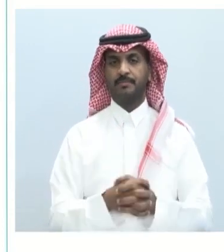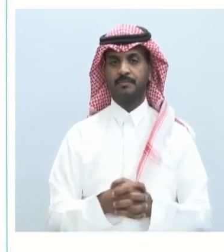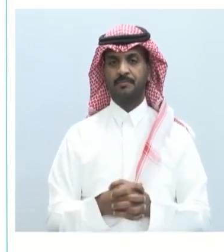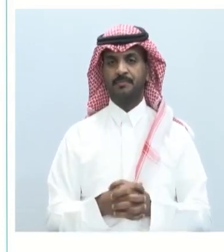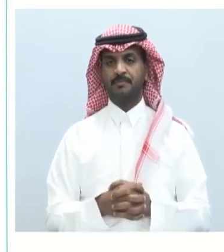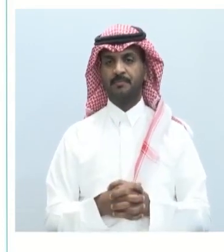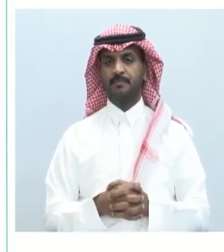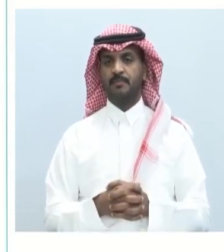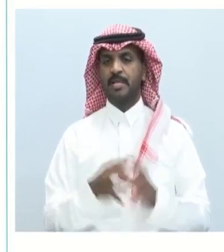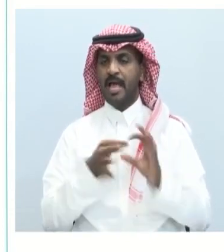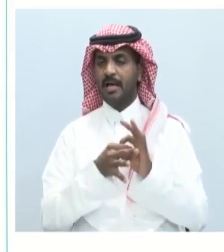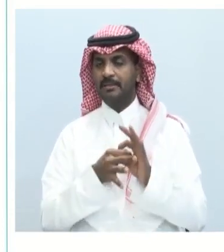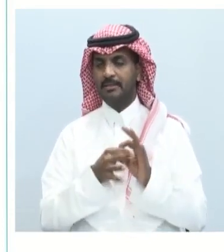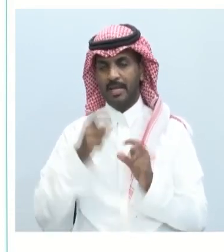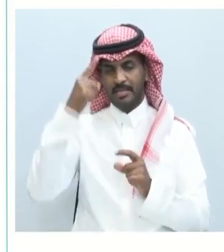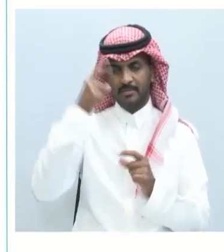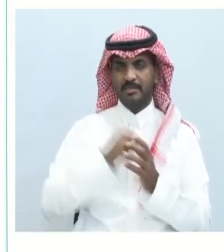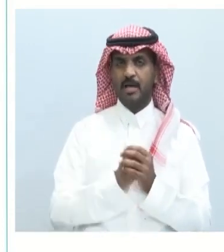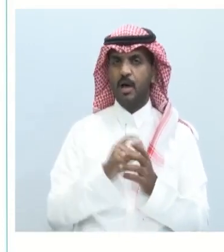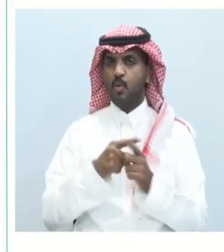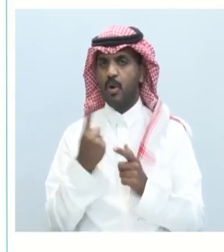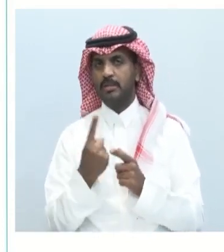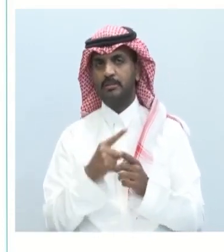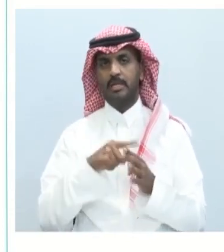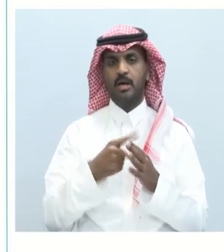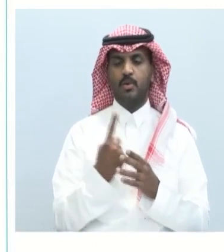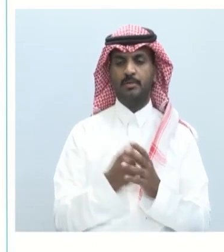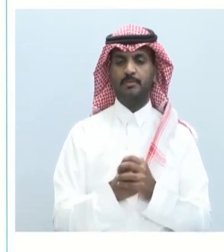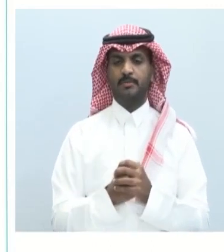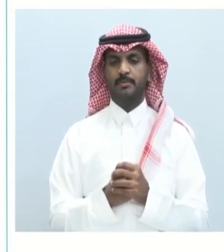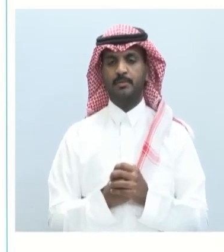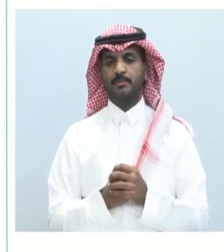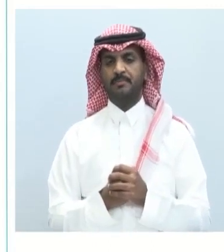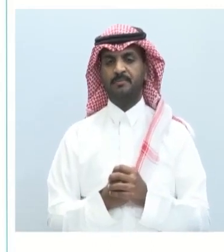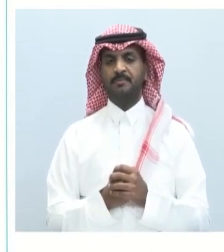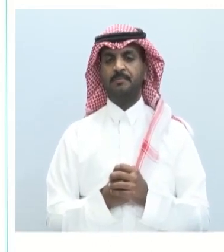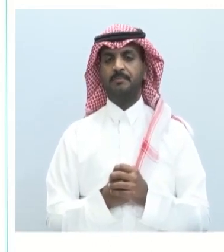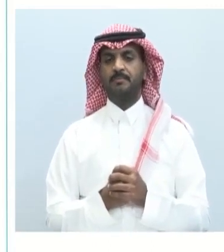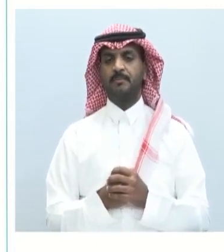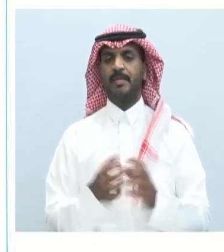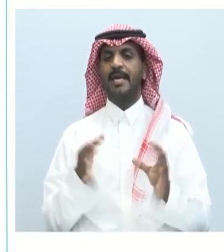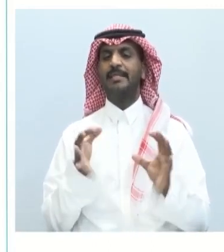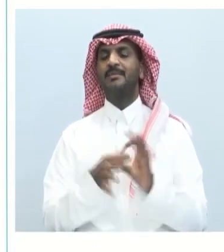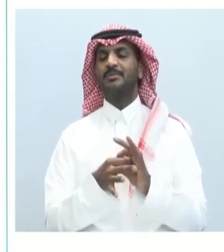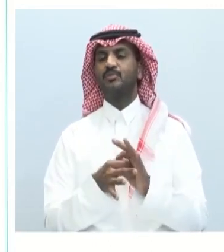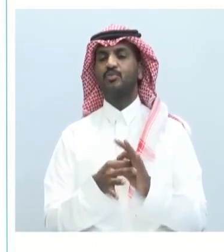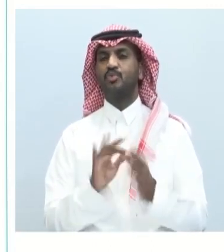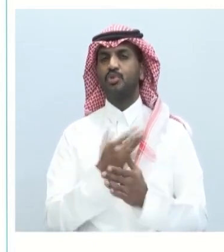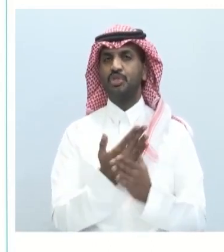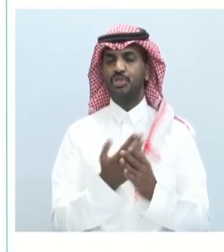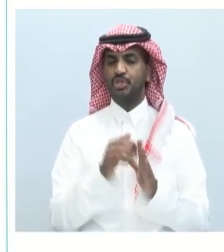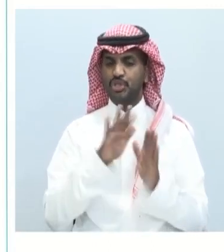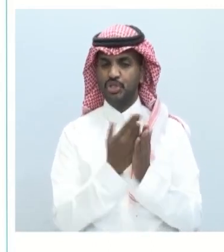علاقه راس براس او واحد الى واحد في علاقه في هذه العلاقه يرتبط كل